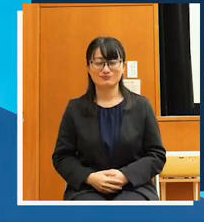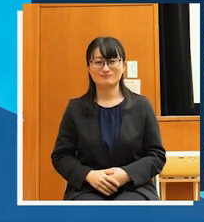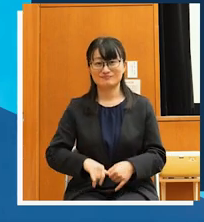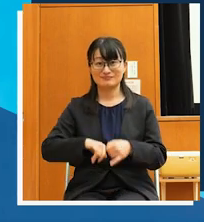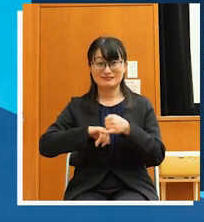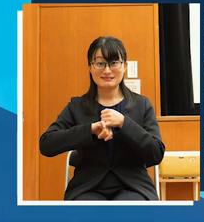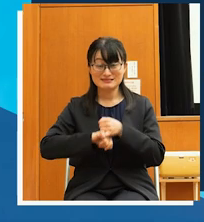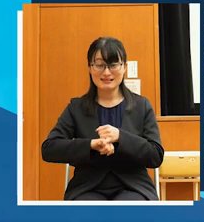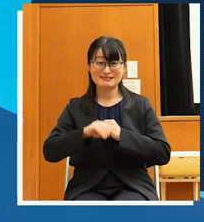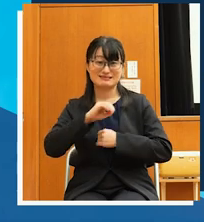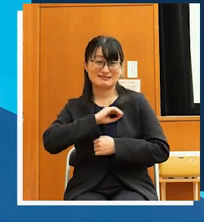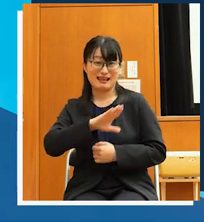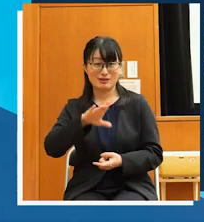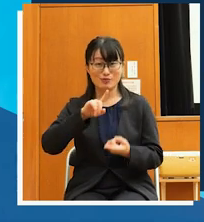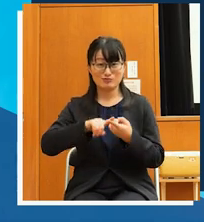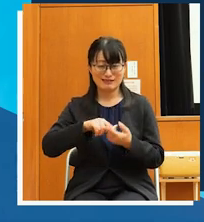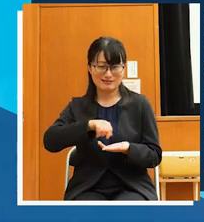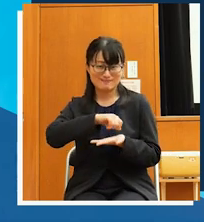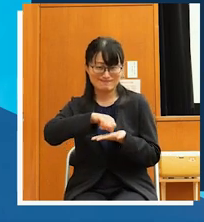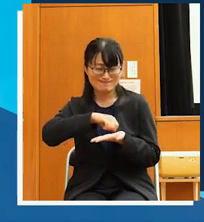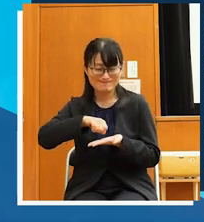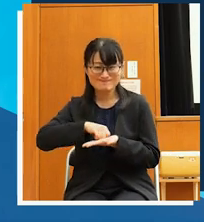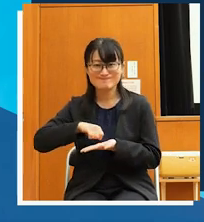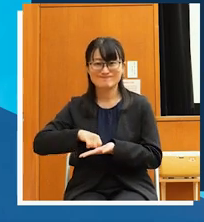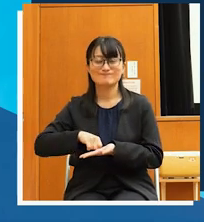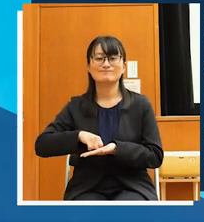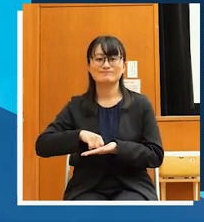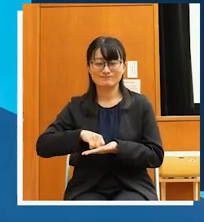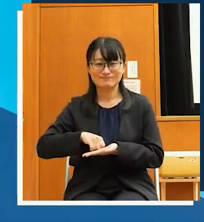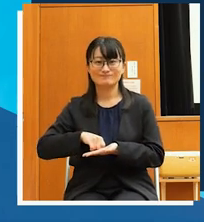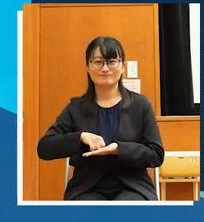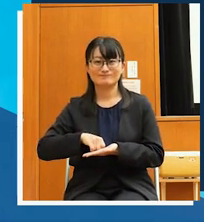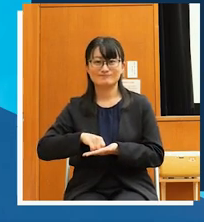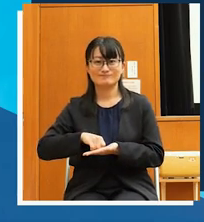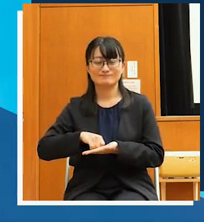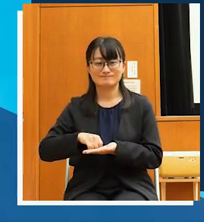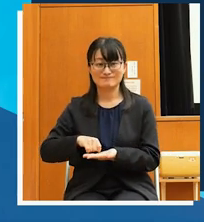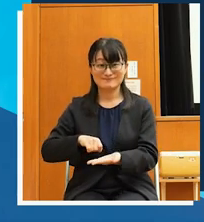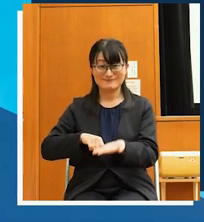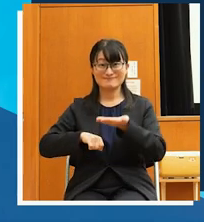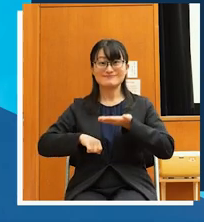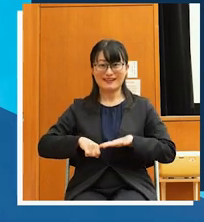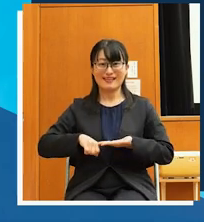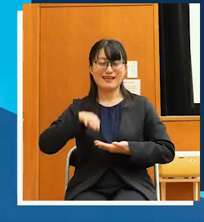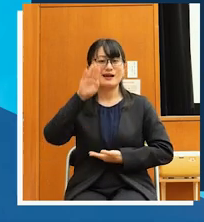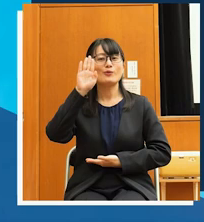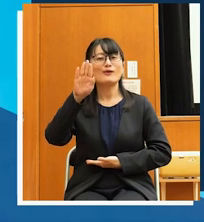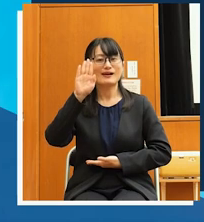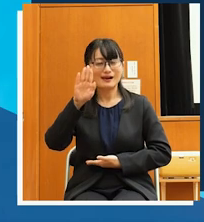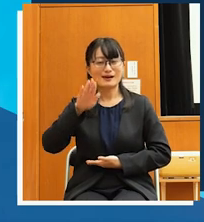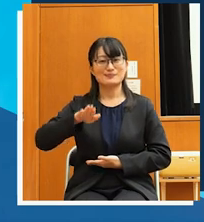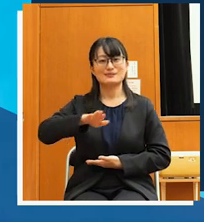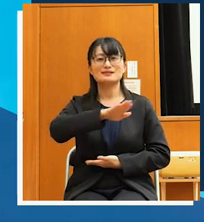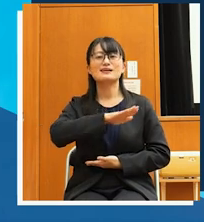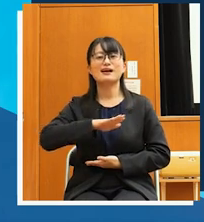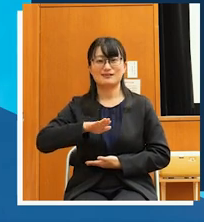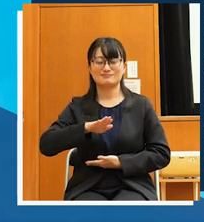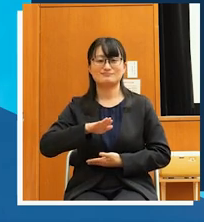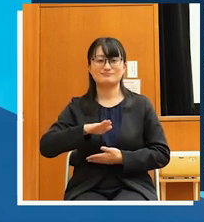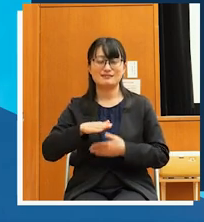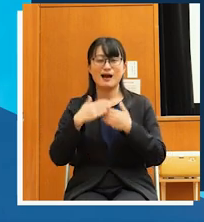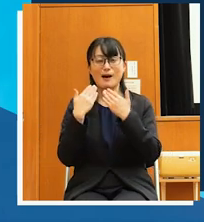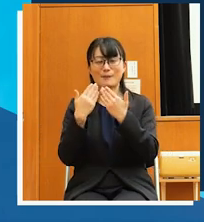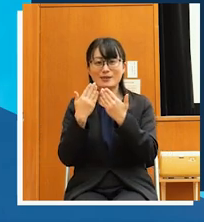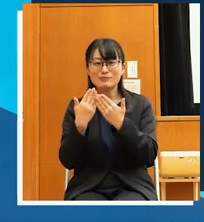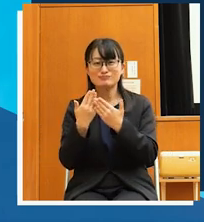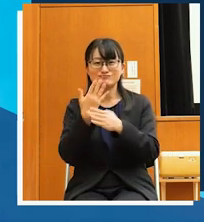是非積極的に書いていただいてえこれからのえ学びのですねえ場を進めるに